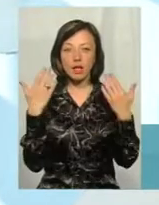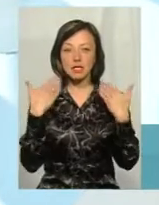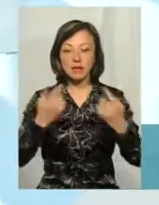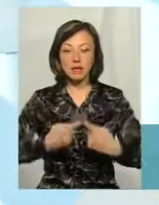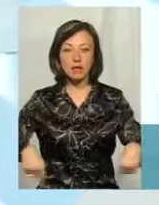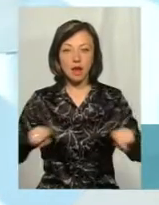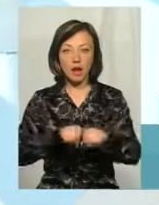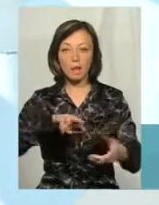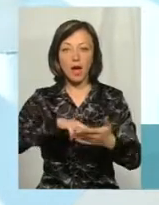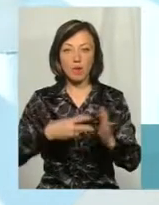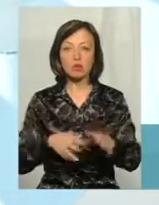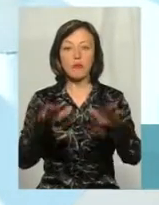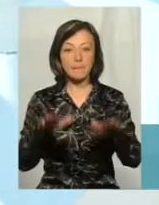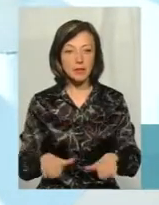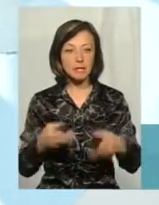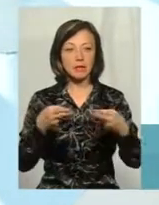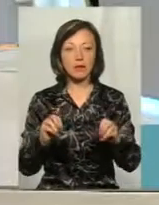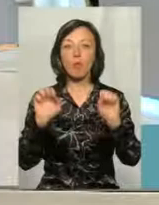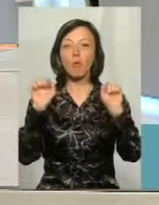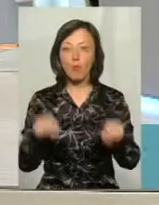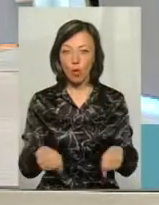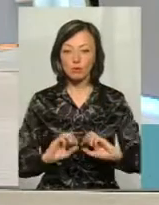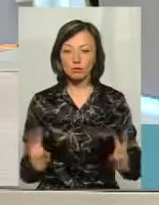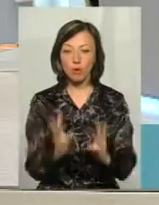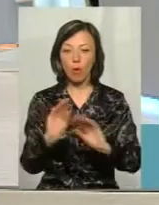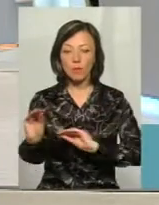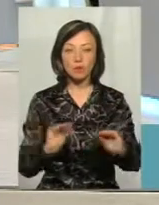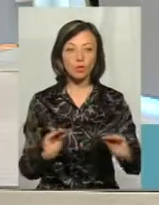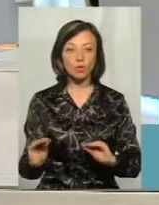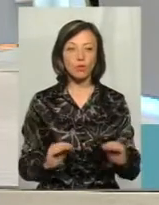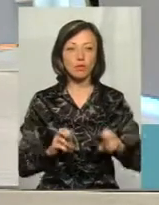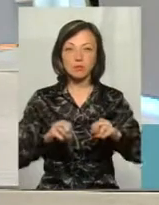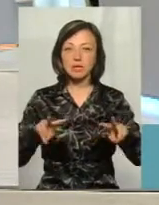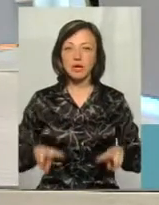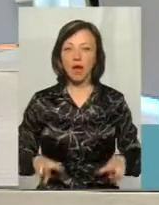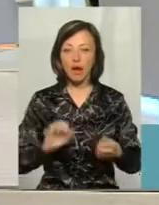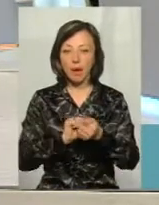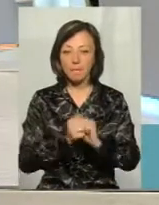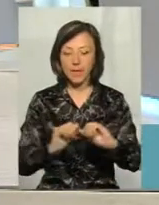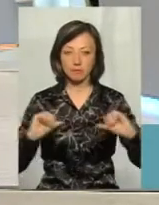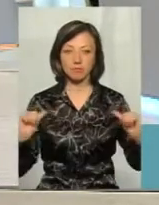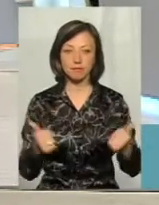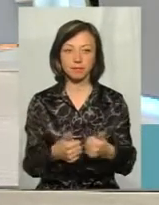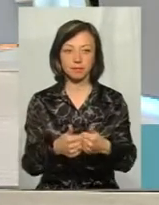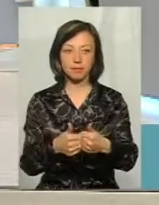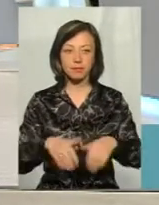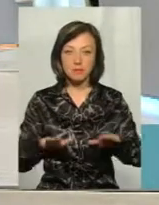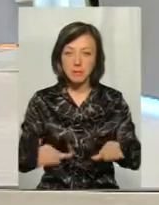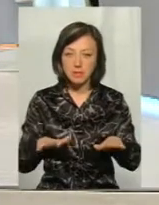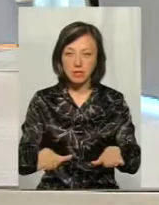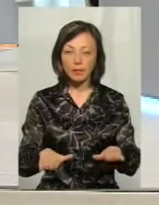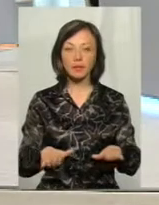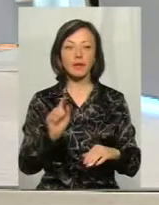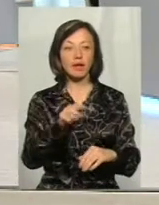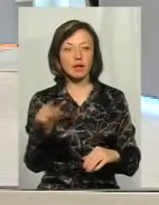де передбачено місце, де можна розпалювати багаття, облаштовують там спеціальні, значить, там камінням обгорожені, значить, місця.